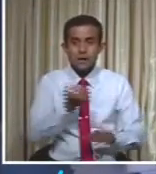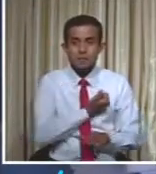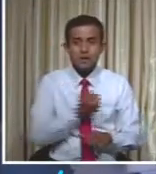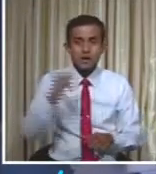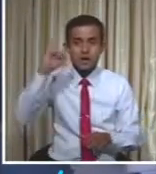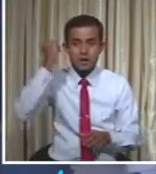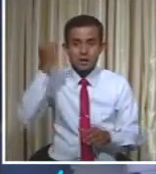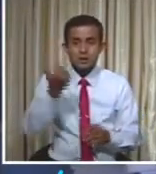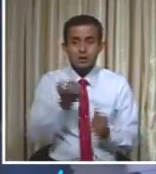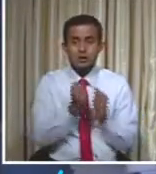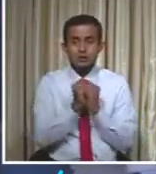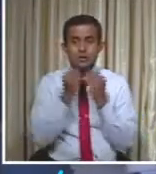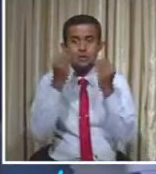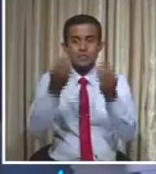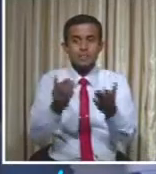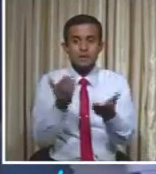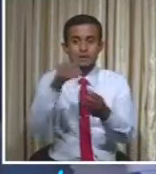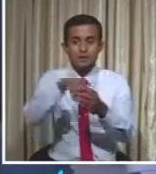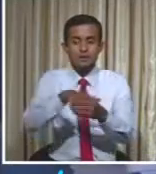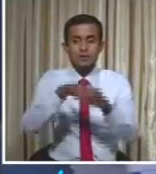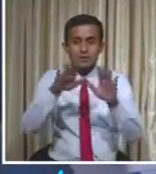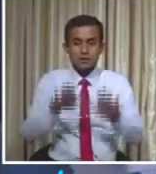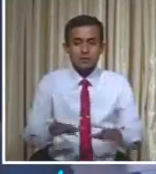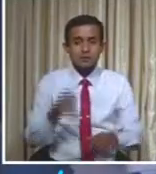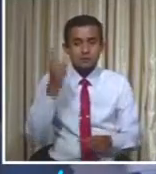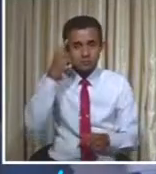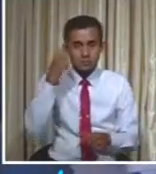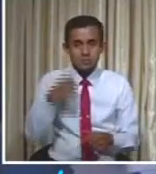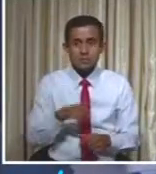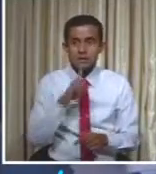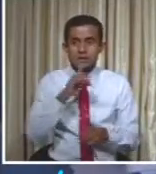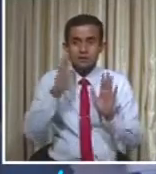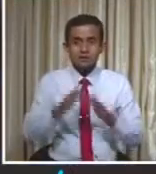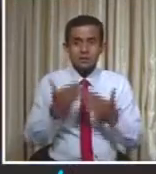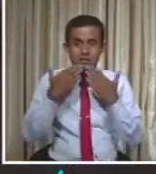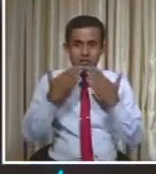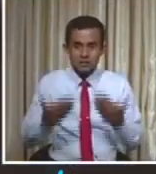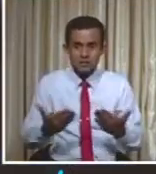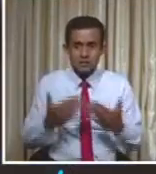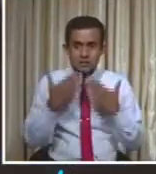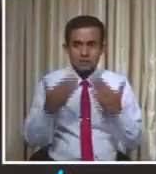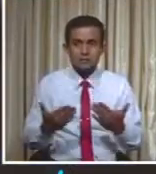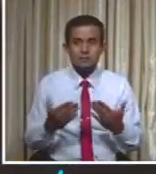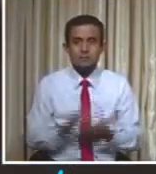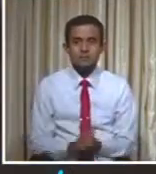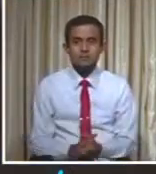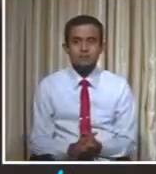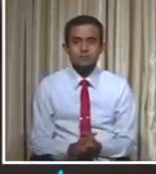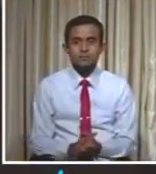නිලධාරීන්ට ඒ තනතුරු ලබා දෙන්න වහාම මැදිහත් වෙන්නයි කියන එකත් මතක් කරමින් මානතර වෙනවා. බොහොම ස්තුතියි. Thank you. Honorable Lalit.